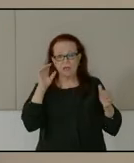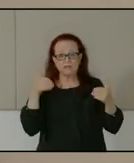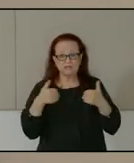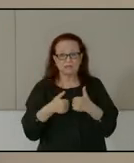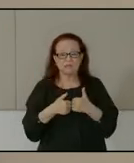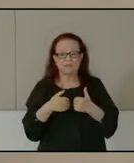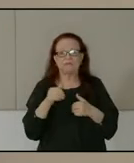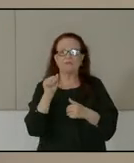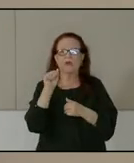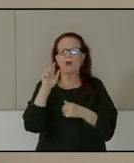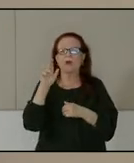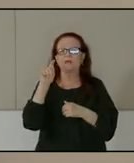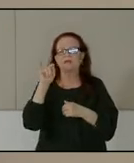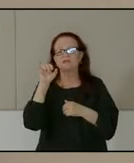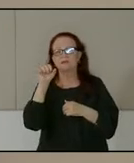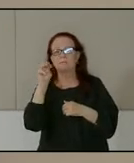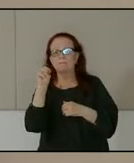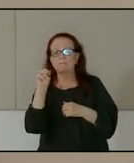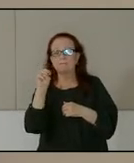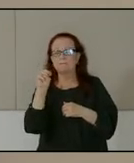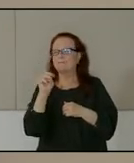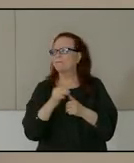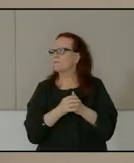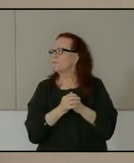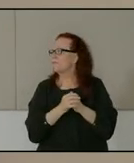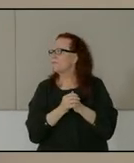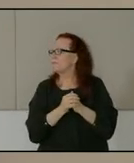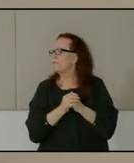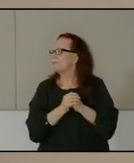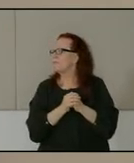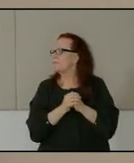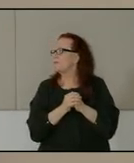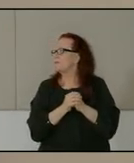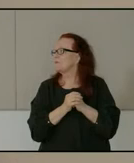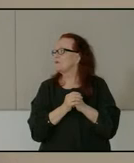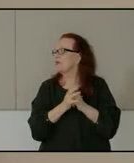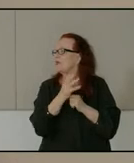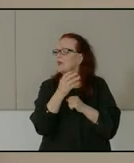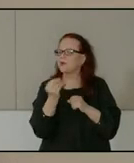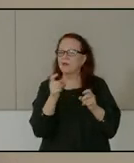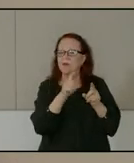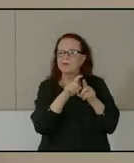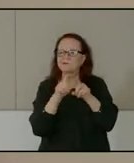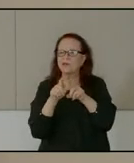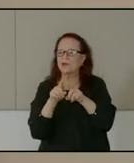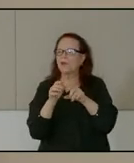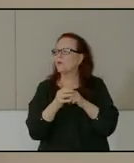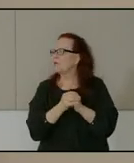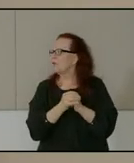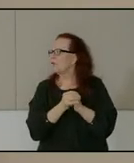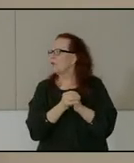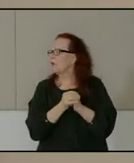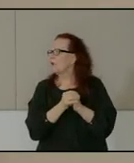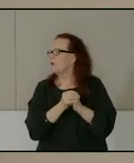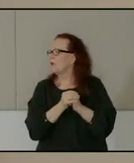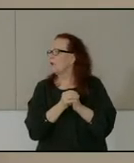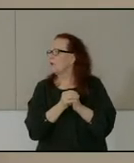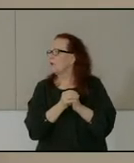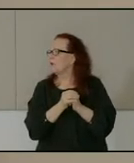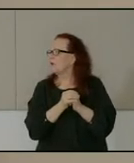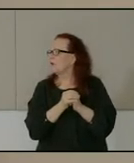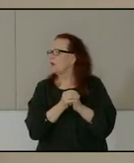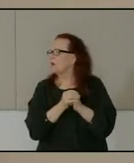chạy đến văn phòng của luật của nghị viên Andrew Đỗ để xin giúp đỡ nữa. And also I did went